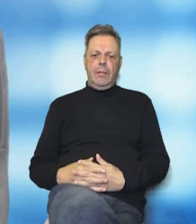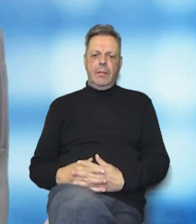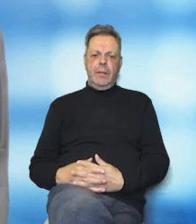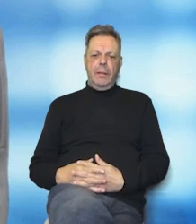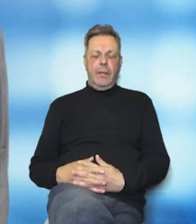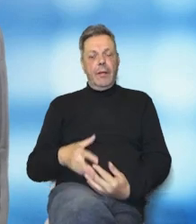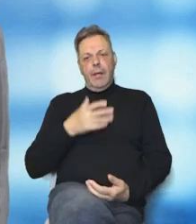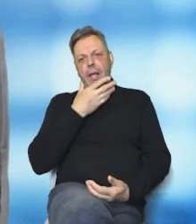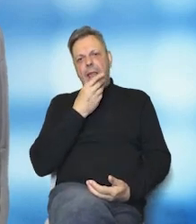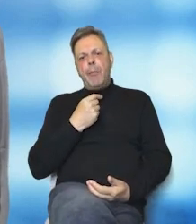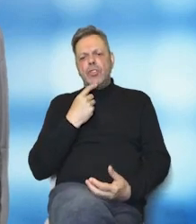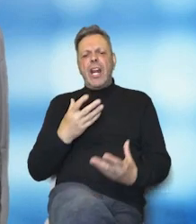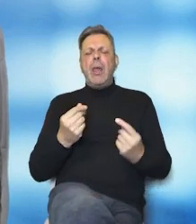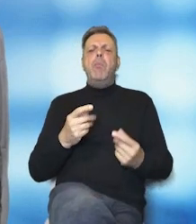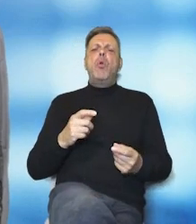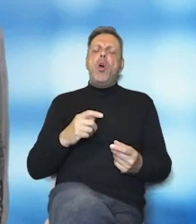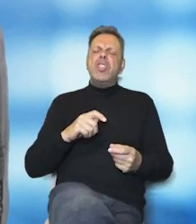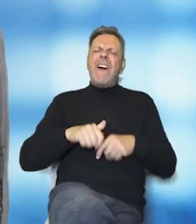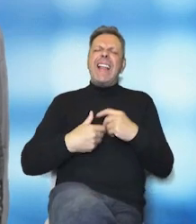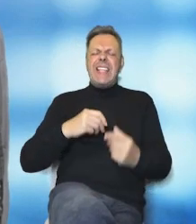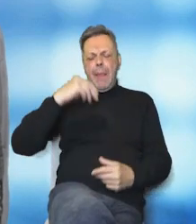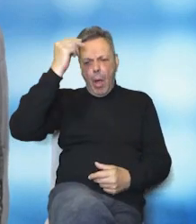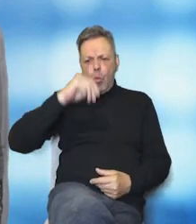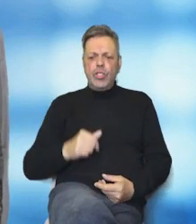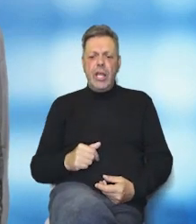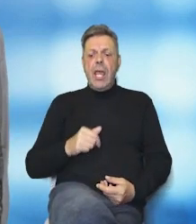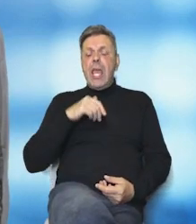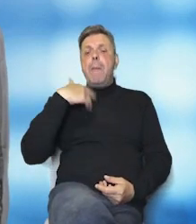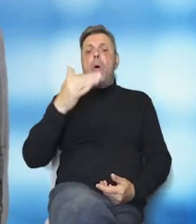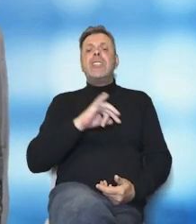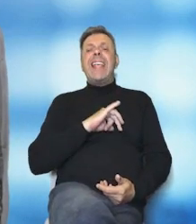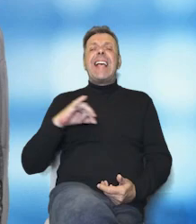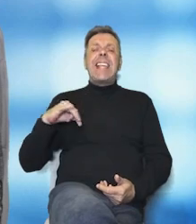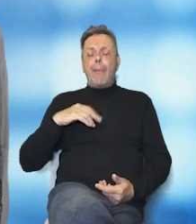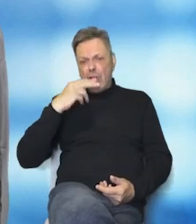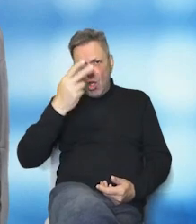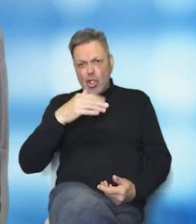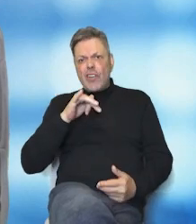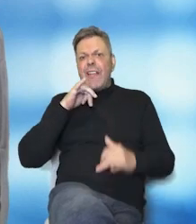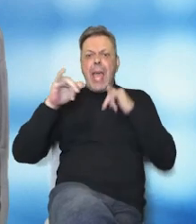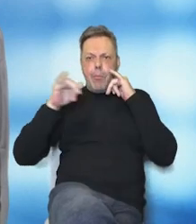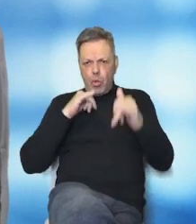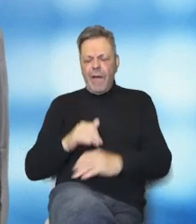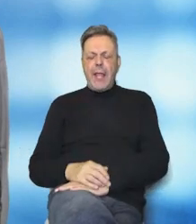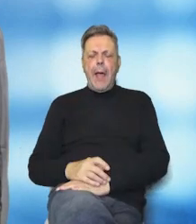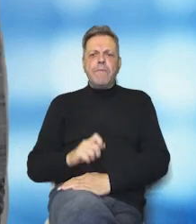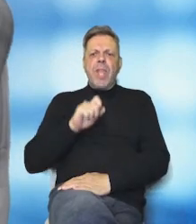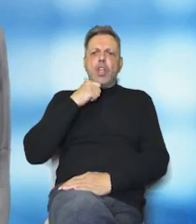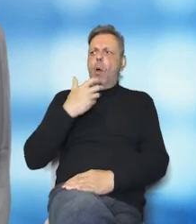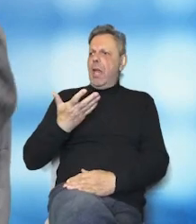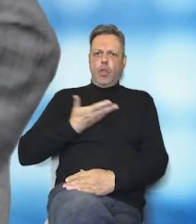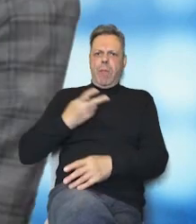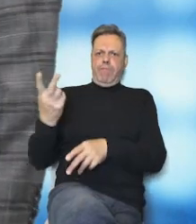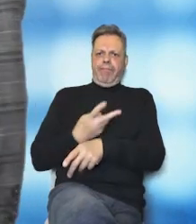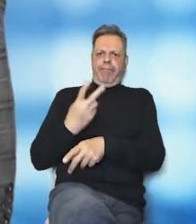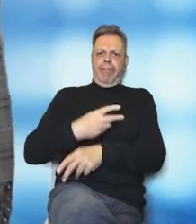Lijepo ste rekli, puno se toga nauči i poslije za samostalno istraživanje i putovanje. Tako je. Čovjek stekne iskustvo koje